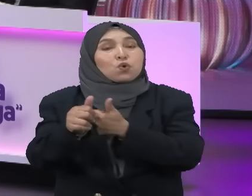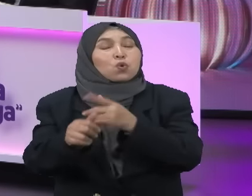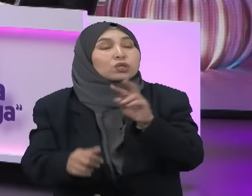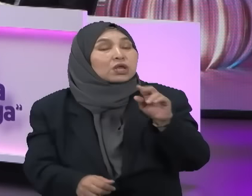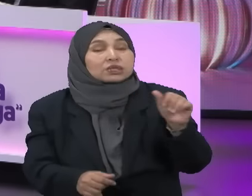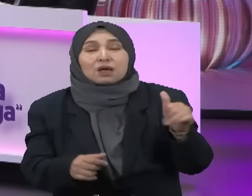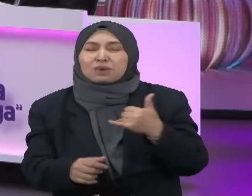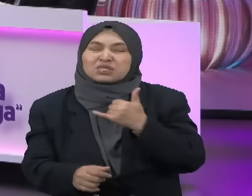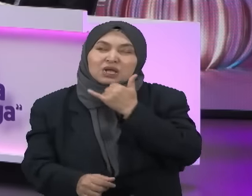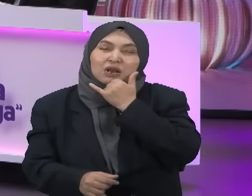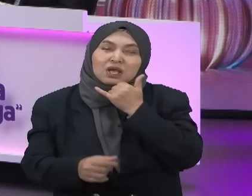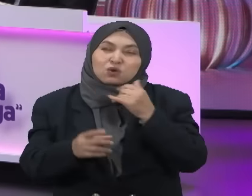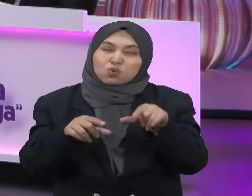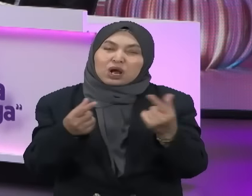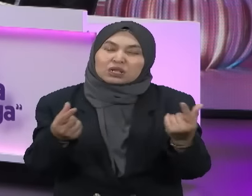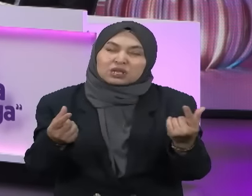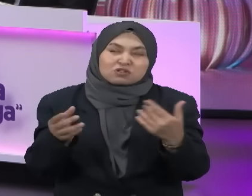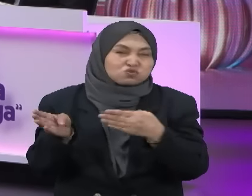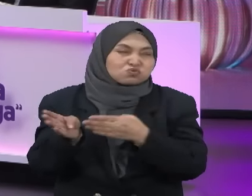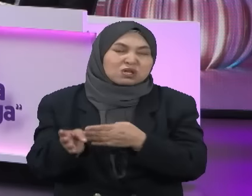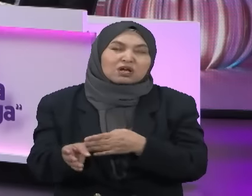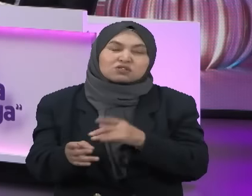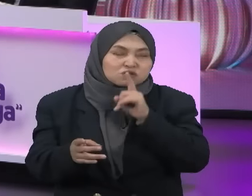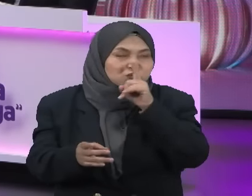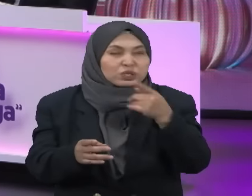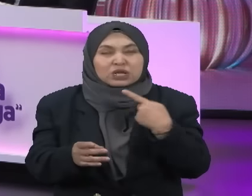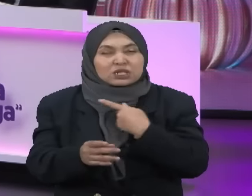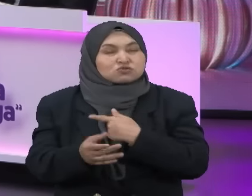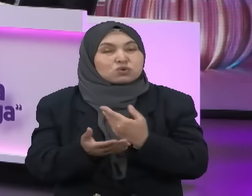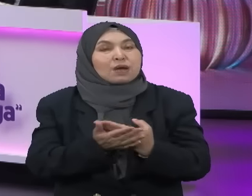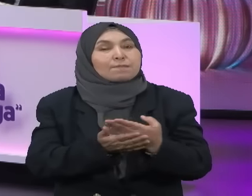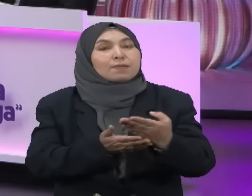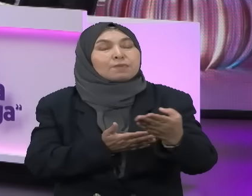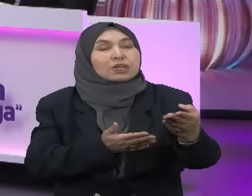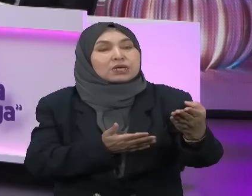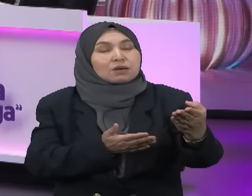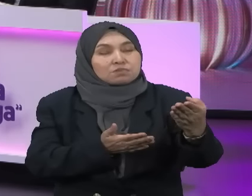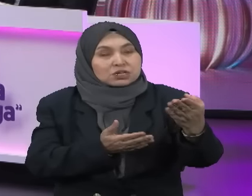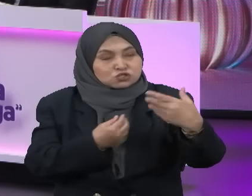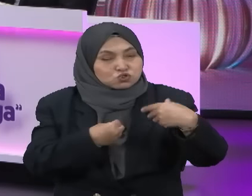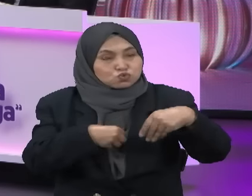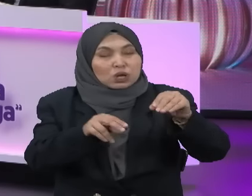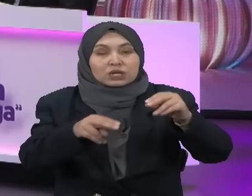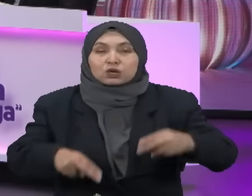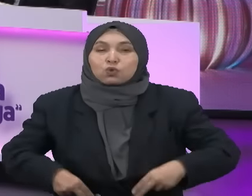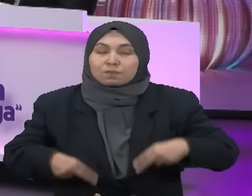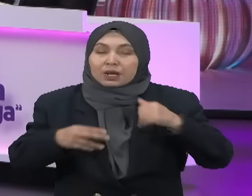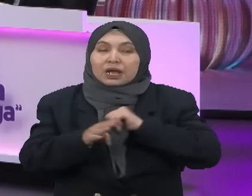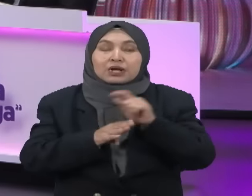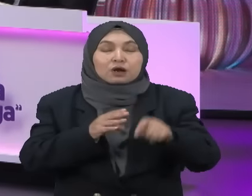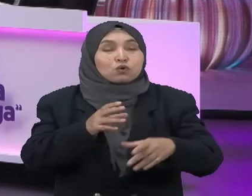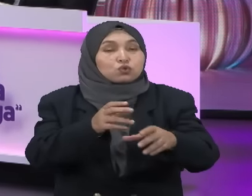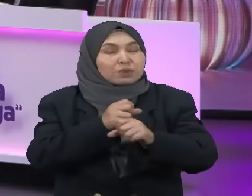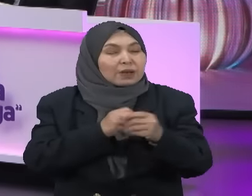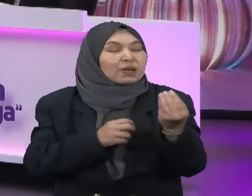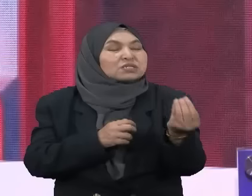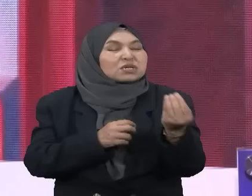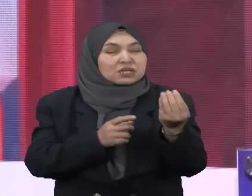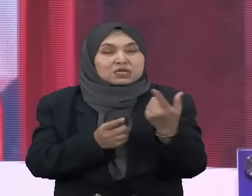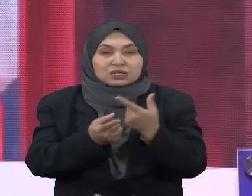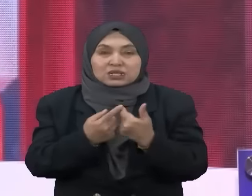ia menyalahi Al-Quran dan Sunnah, tuan-tuan. Sesungguhnya kita telah membeli, kita telah menjual kehidupan akhirat untuk mendapatkan sedikit